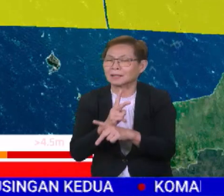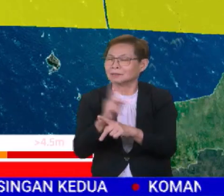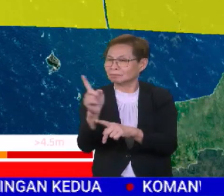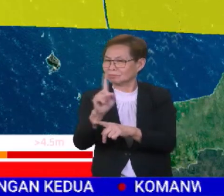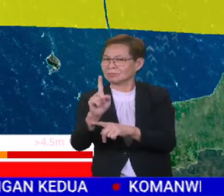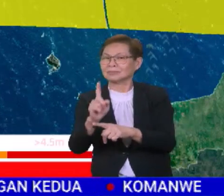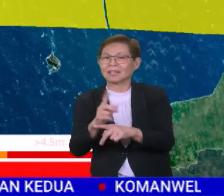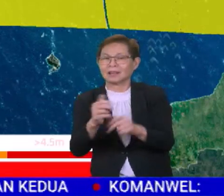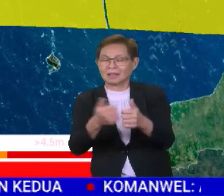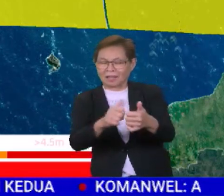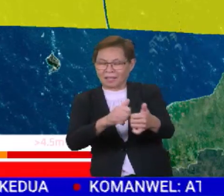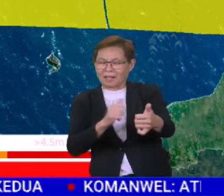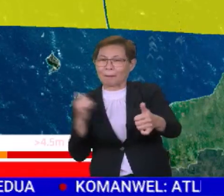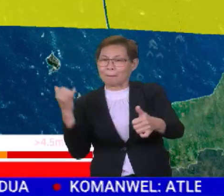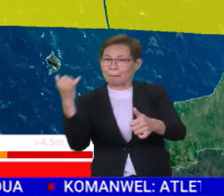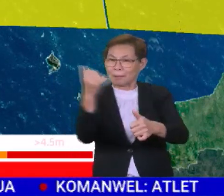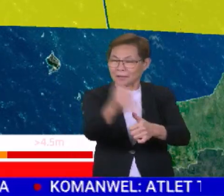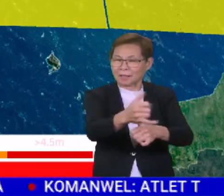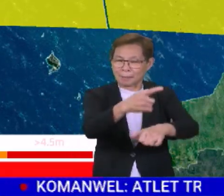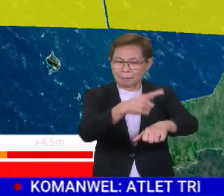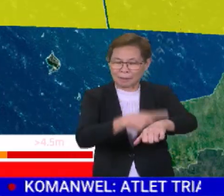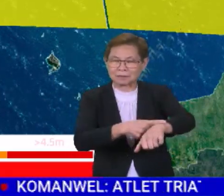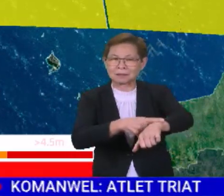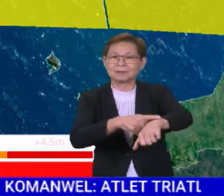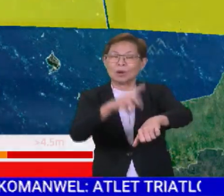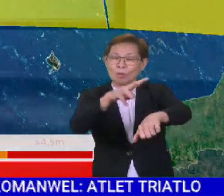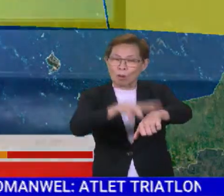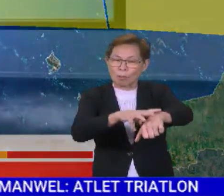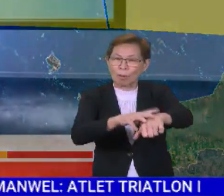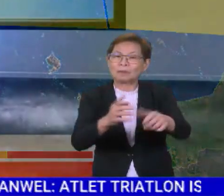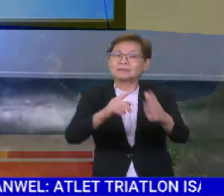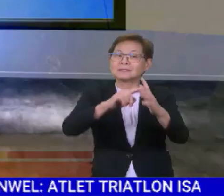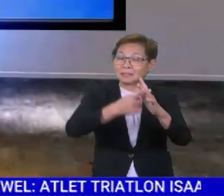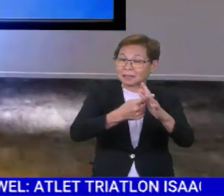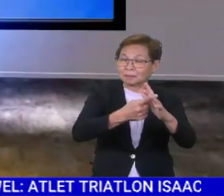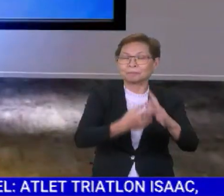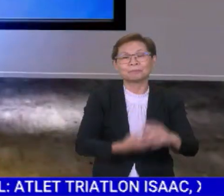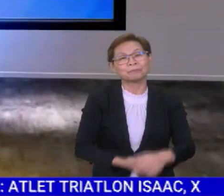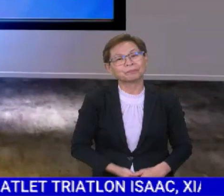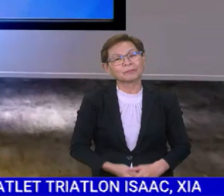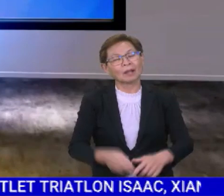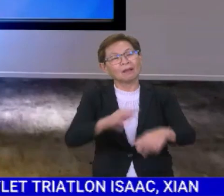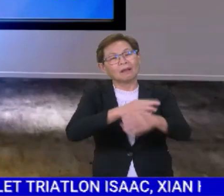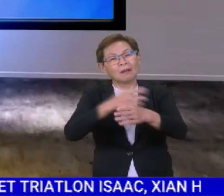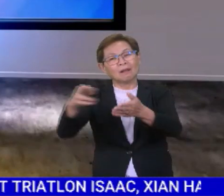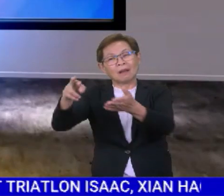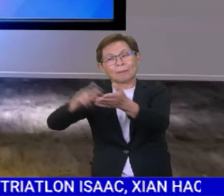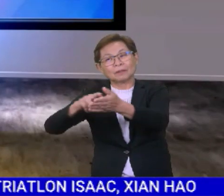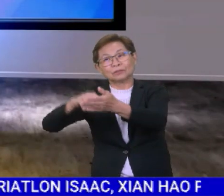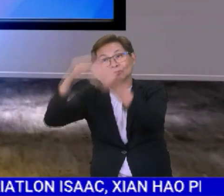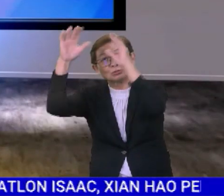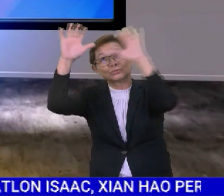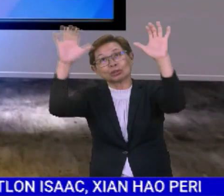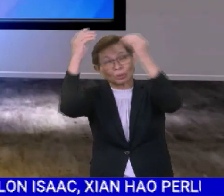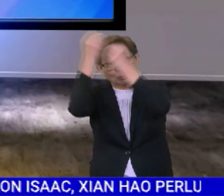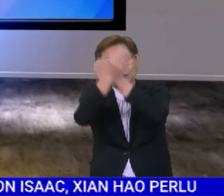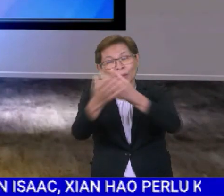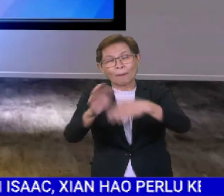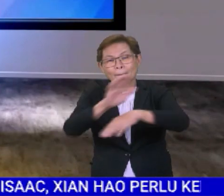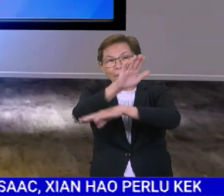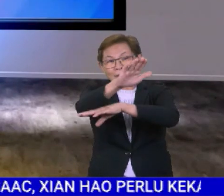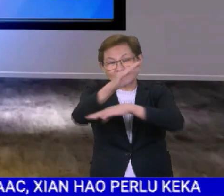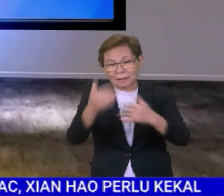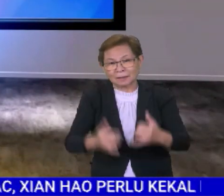kawasan perairan dalam tempoh amaran ini berkuat kuasa. Baik, ini sahaja laporan cuaca yang dapat saya kongsikan pada petang